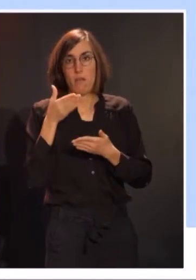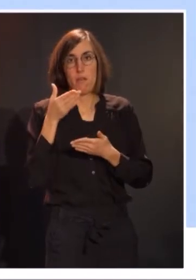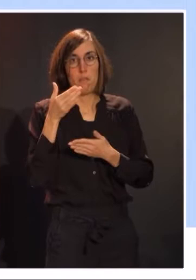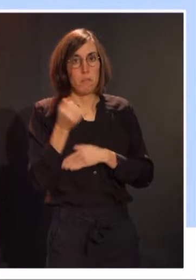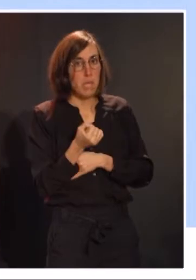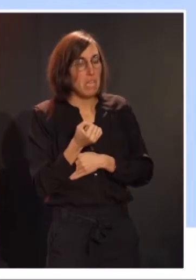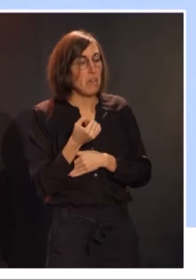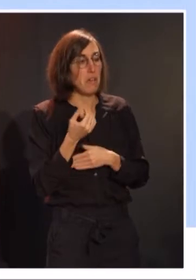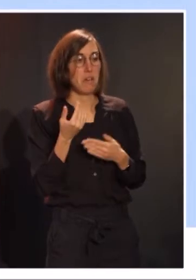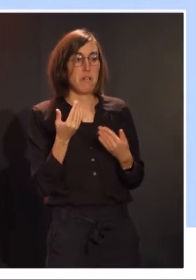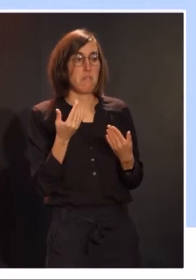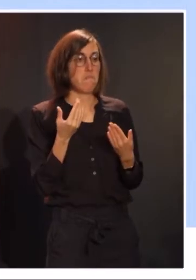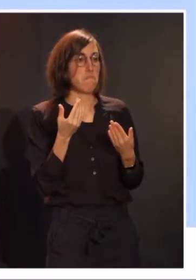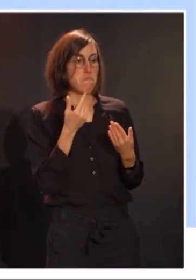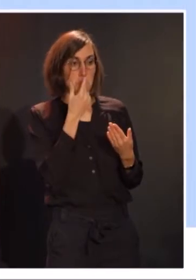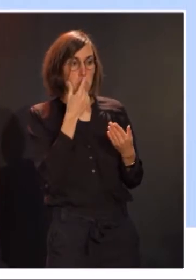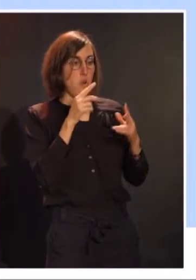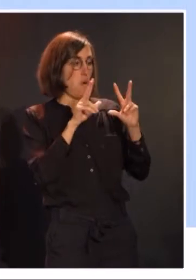qui